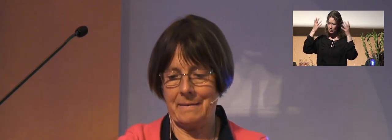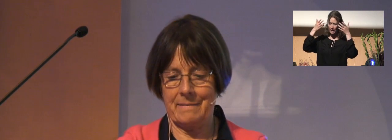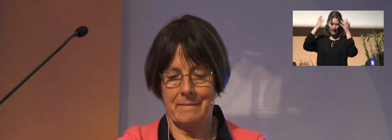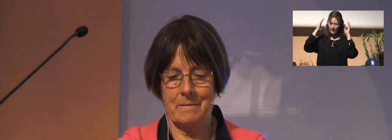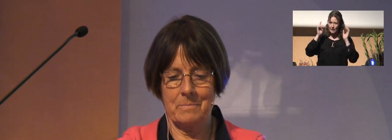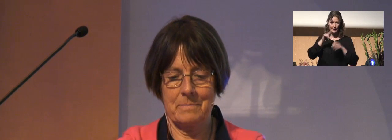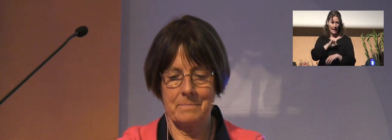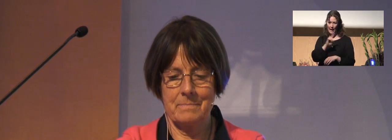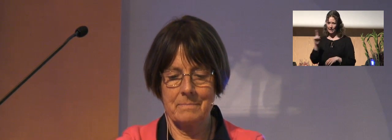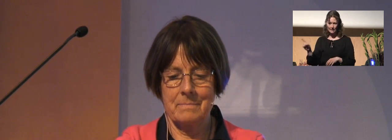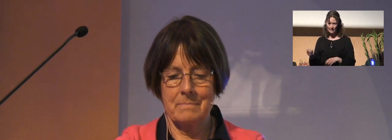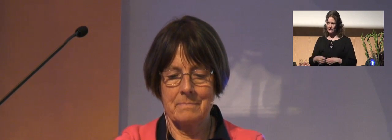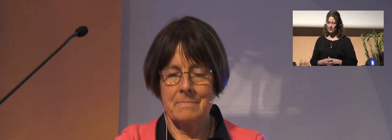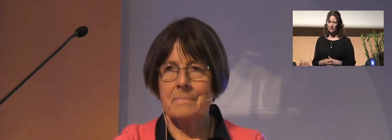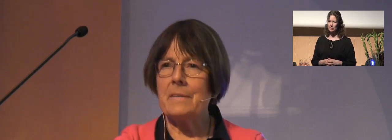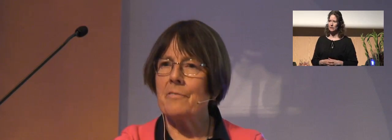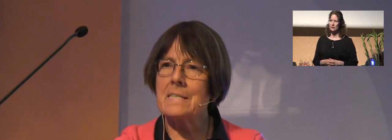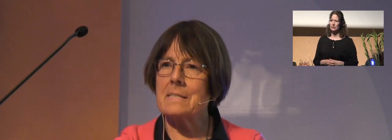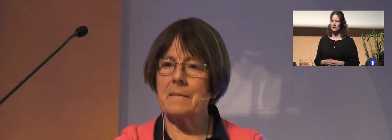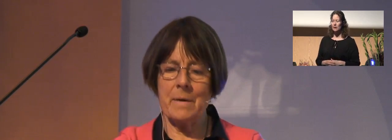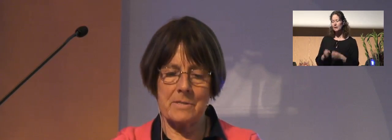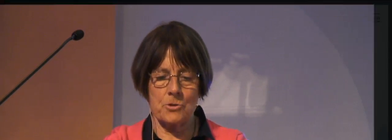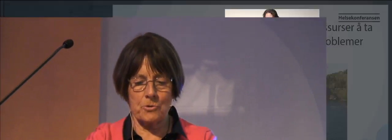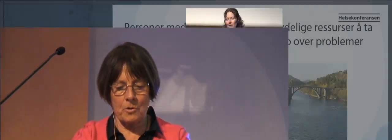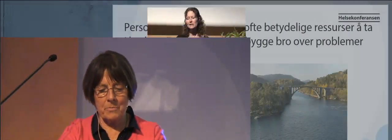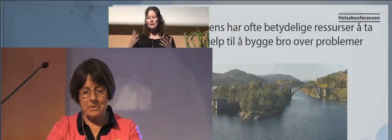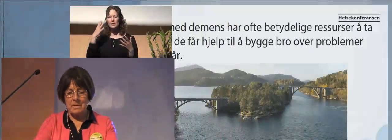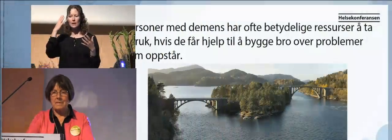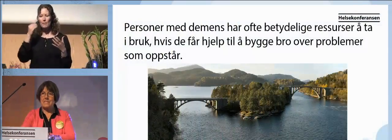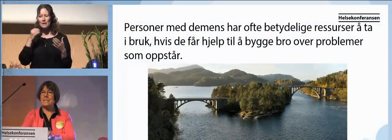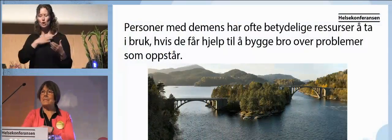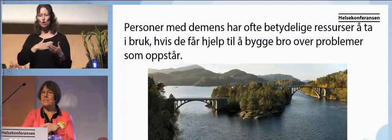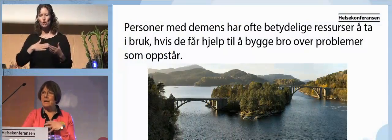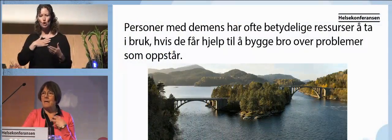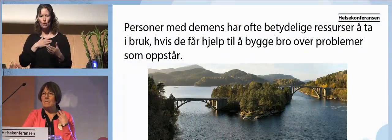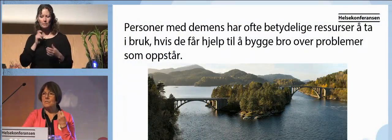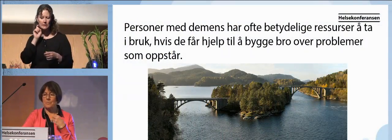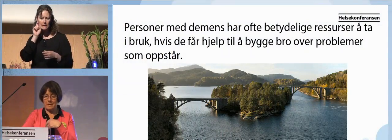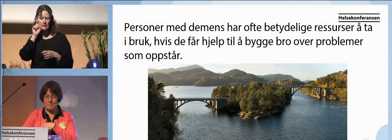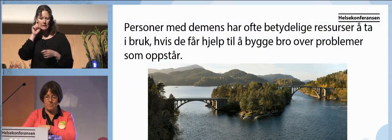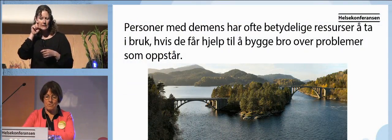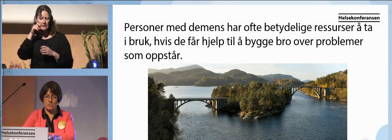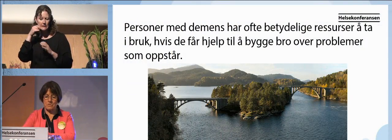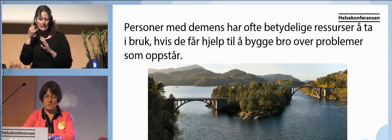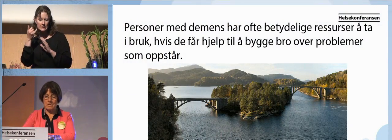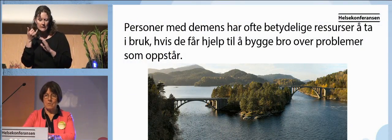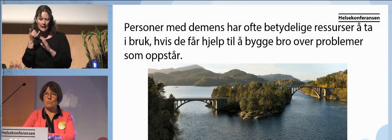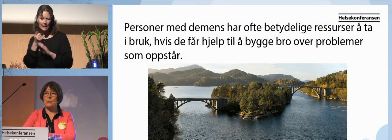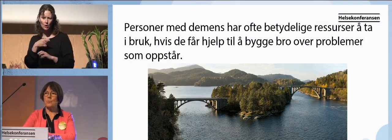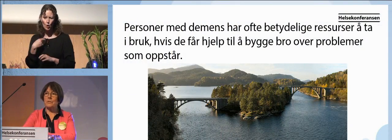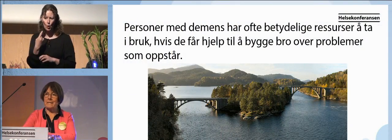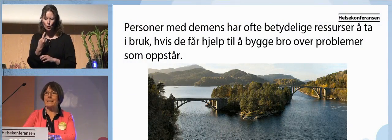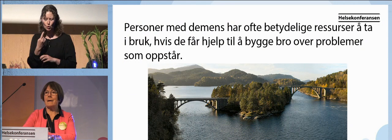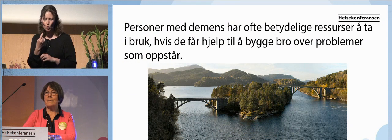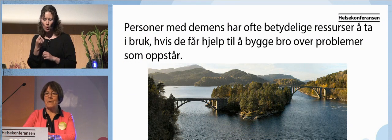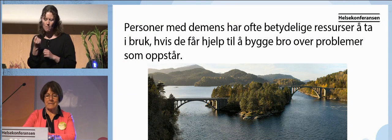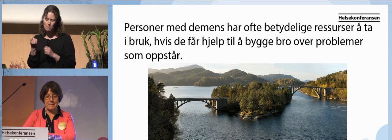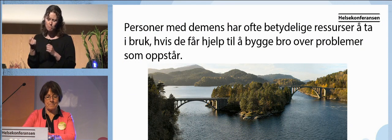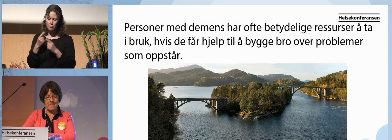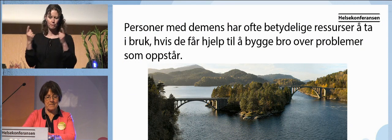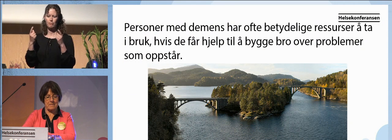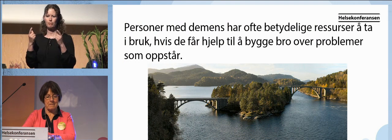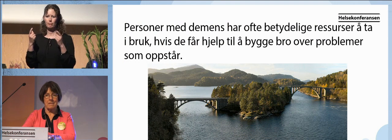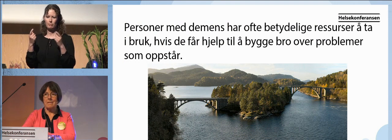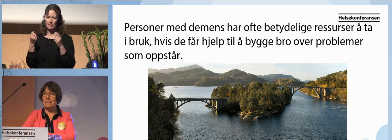hele tiden. De fleste demenssykdommer sniker seg langsomt inn på oss og slår til der det